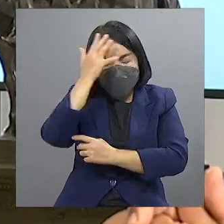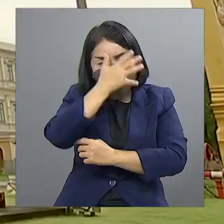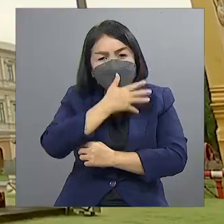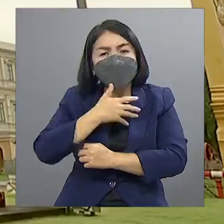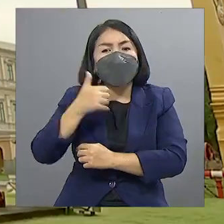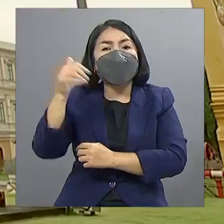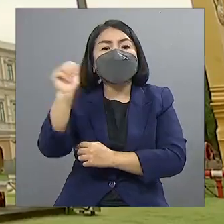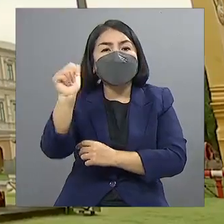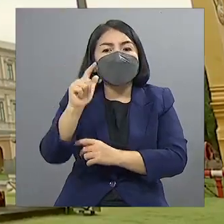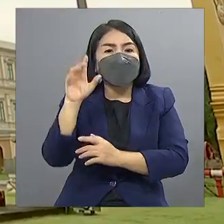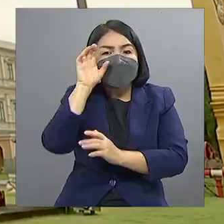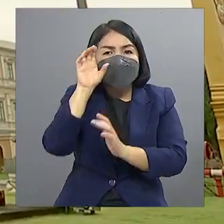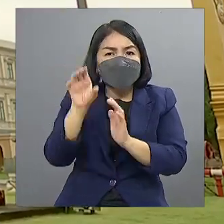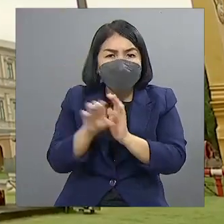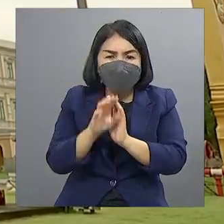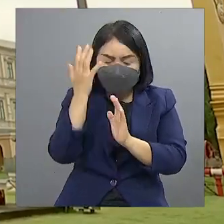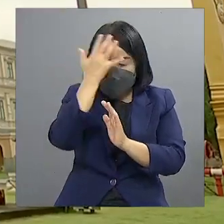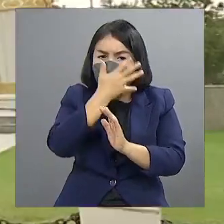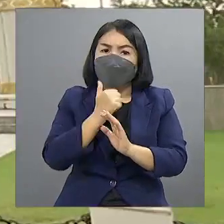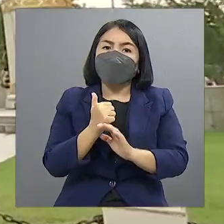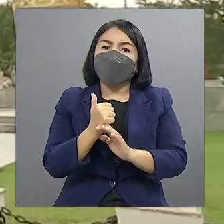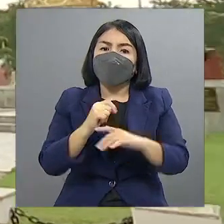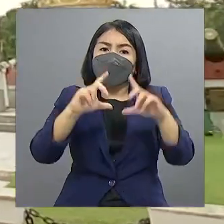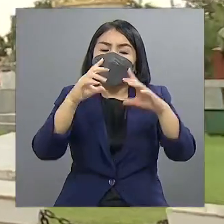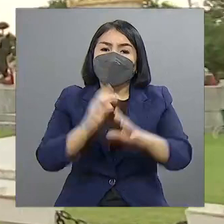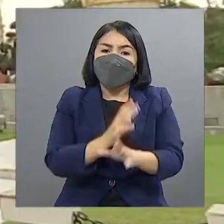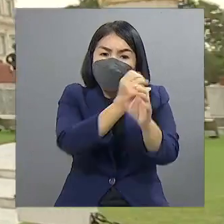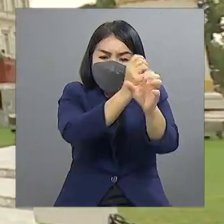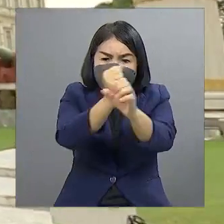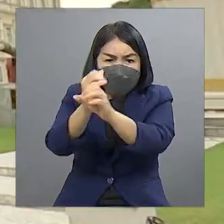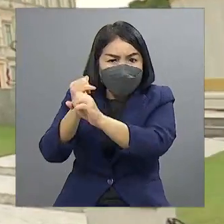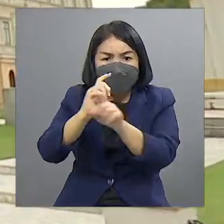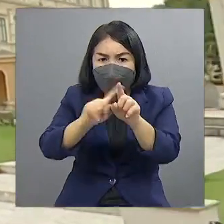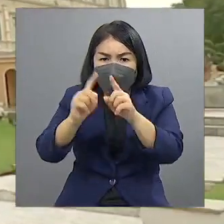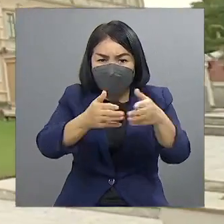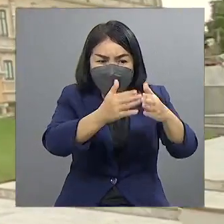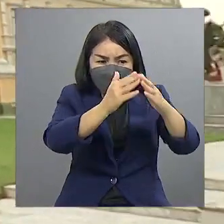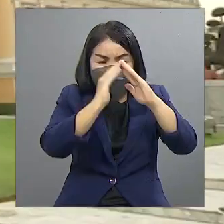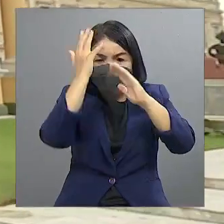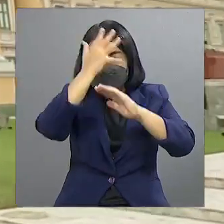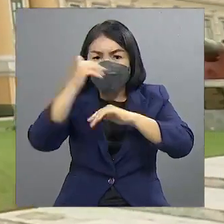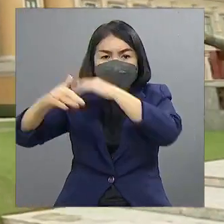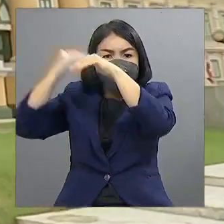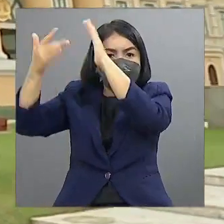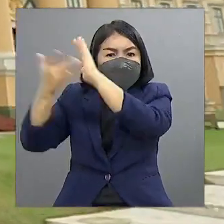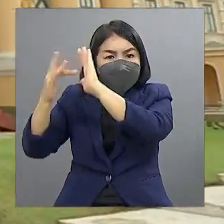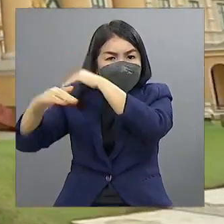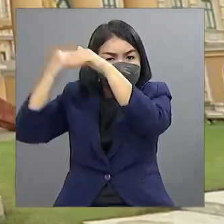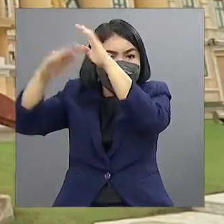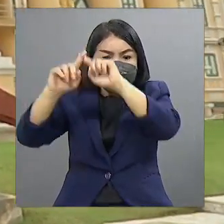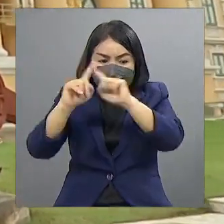ยกรรมที่ต้องบอกเลยว่าถึงแม้ทุกวันนี้โลกมันจะพัฒนาไปไกลประเทศชาติของเราจะเจริญแล้วแต่สิ่งเหล่านี้ที่มันยังคงอยู่ยังคงเป็นเส